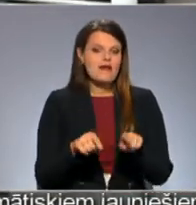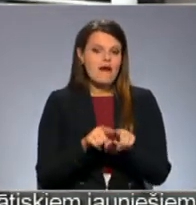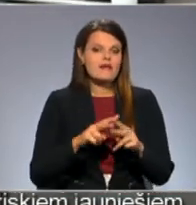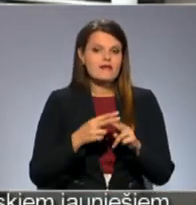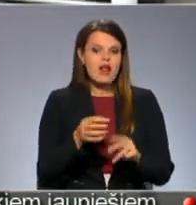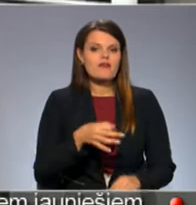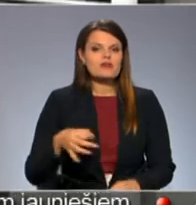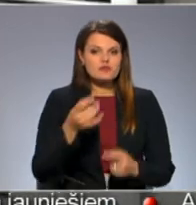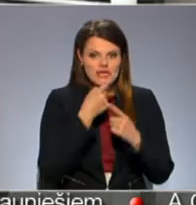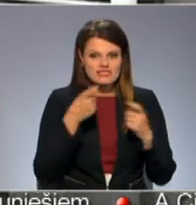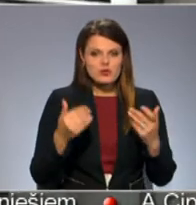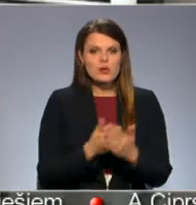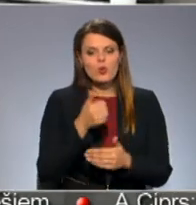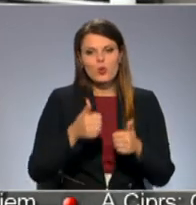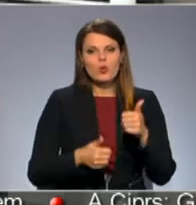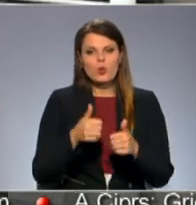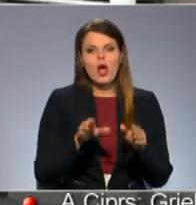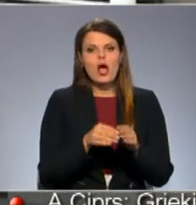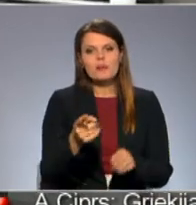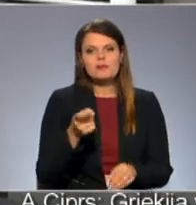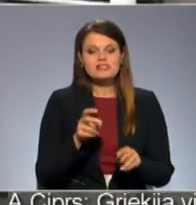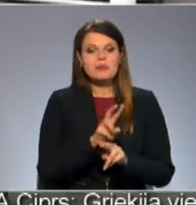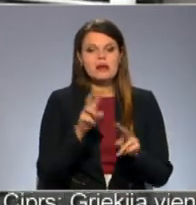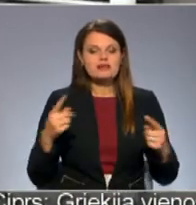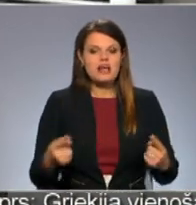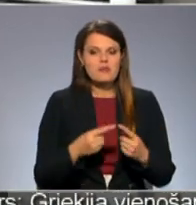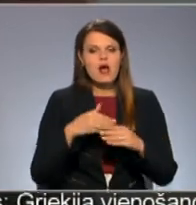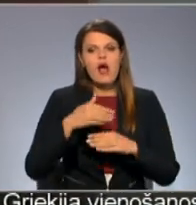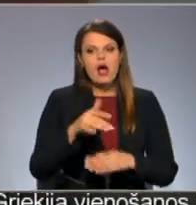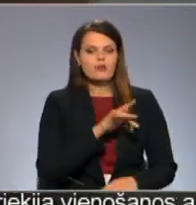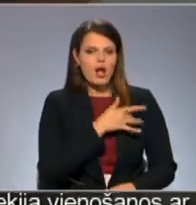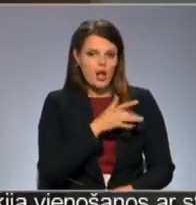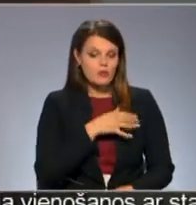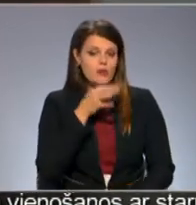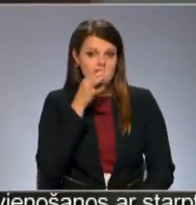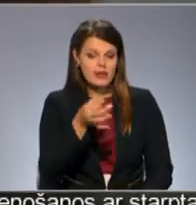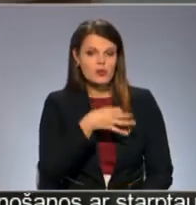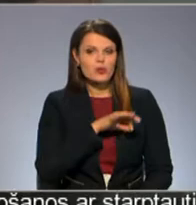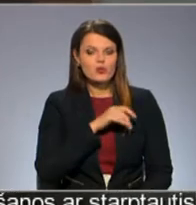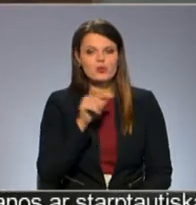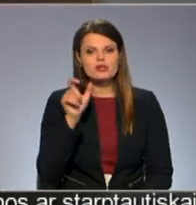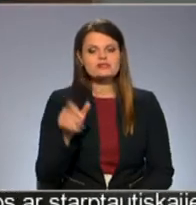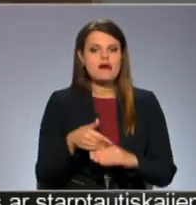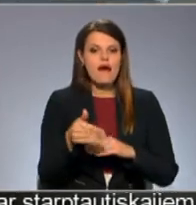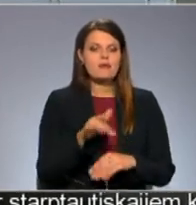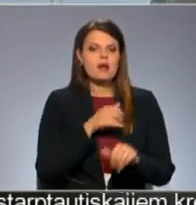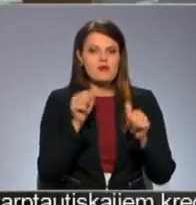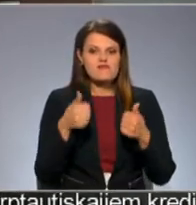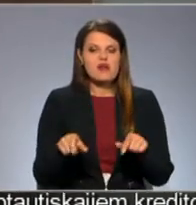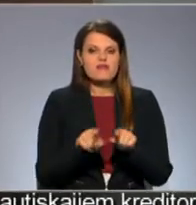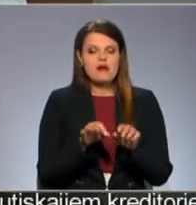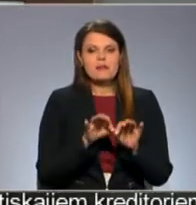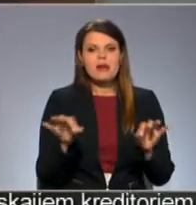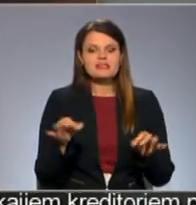Jelgavas novads izsludinot jaunu konkursu ar prasībām, kas atbilst ārpakalpojumam. Jāpiebilst, jurists ārpakalpojuma veidā ir arī